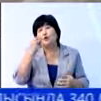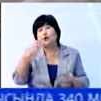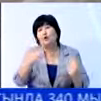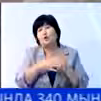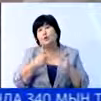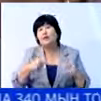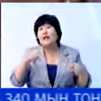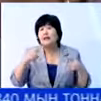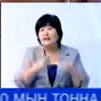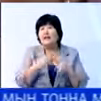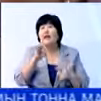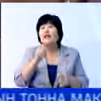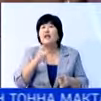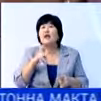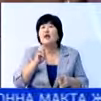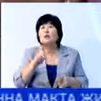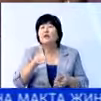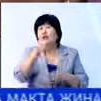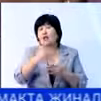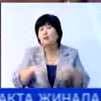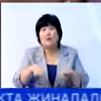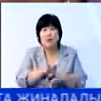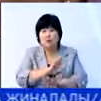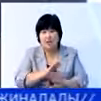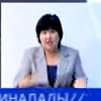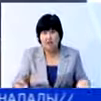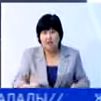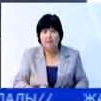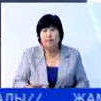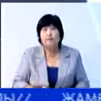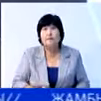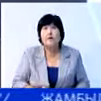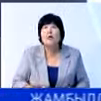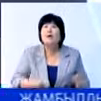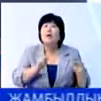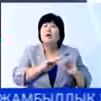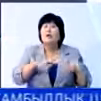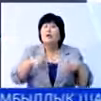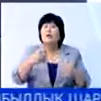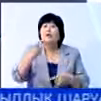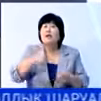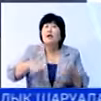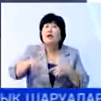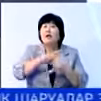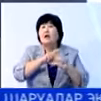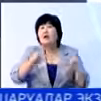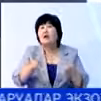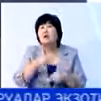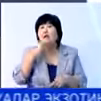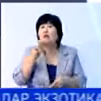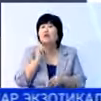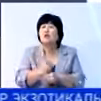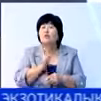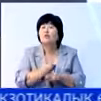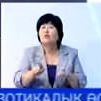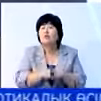үлгісі техникалық регламент талаптарына сай болмай шықты. Жұмыс беруші мен кәсіпорын аумағында темекі шегуге тыйым